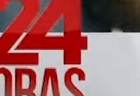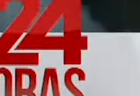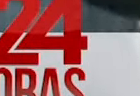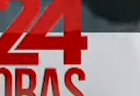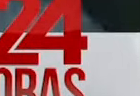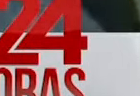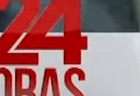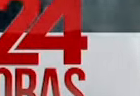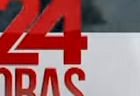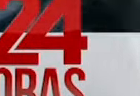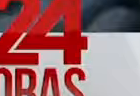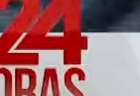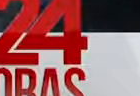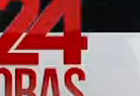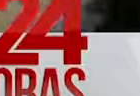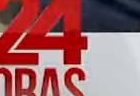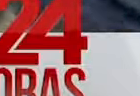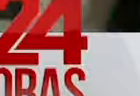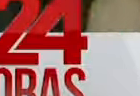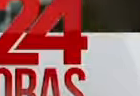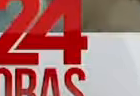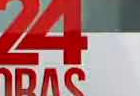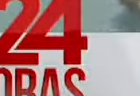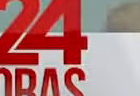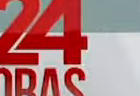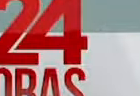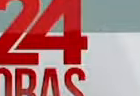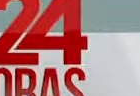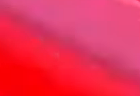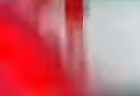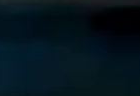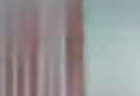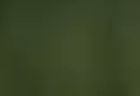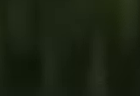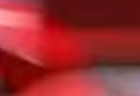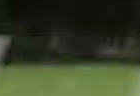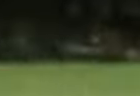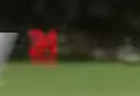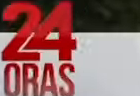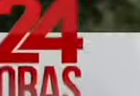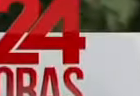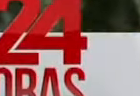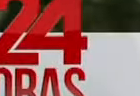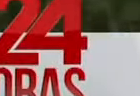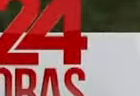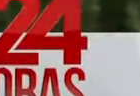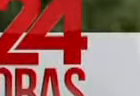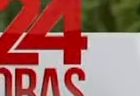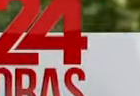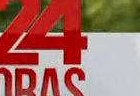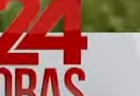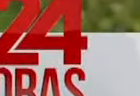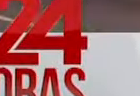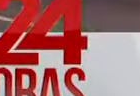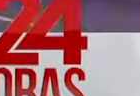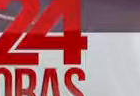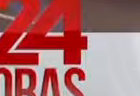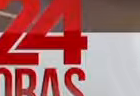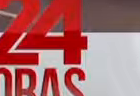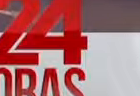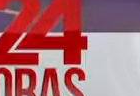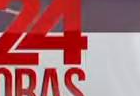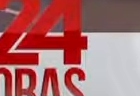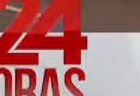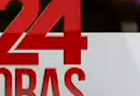At saka nagbantang ipapakalat ang mga pribado nitong larawan. Pangulong Bongbong Marcos dumiretso sa